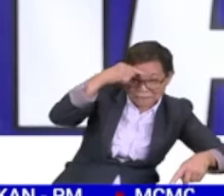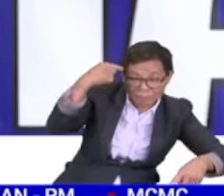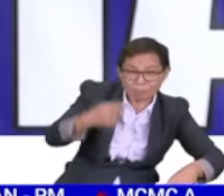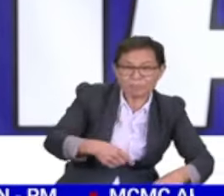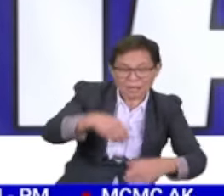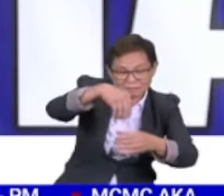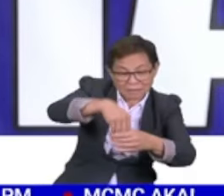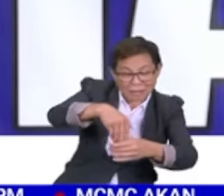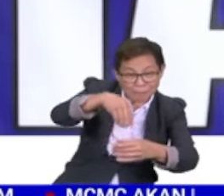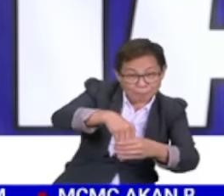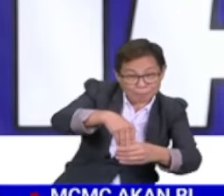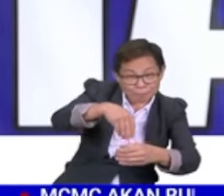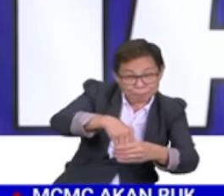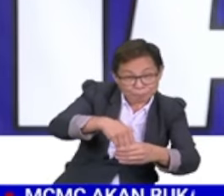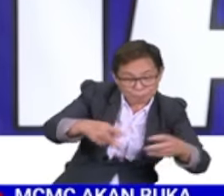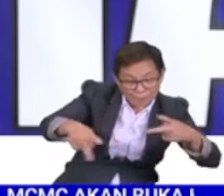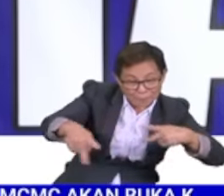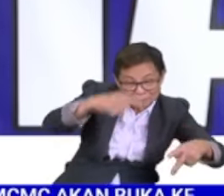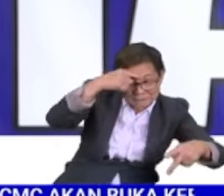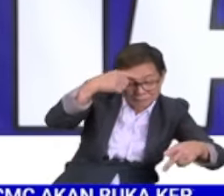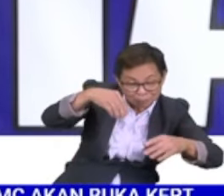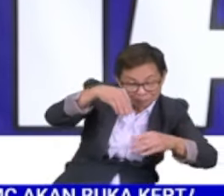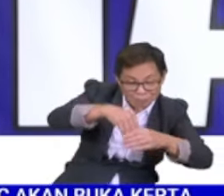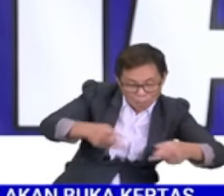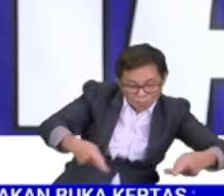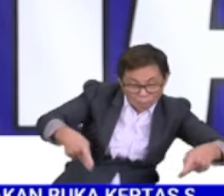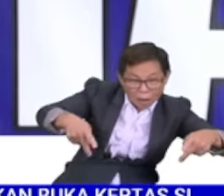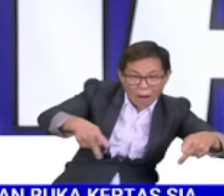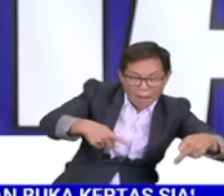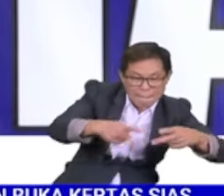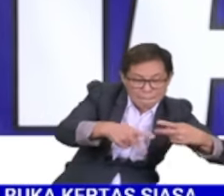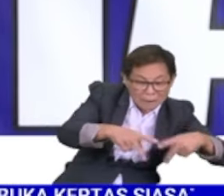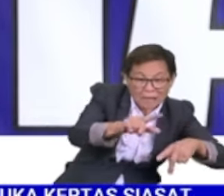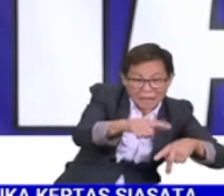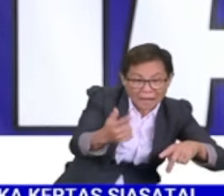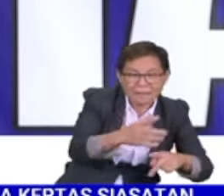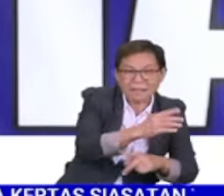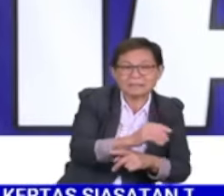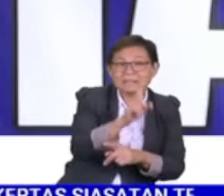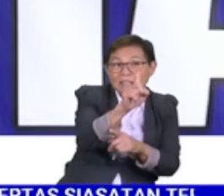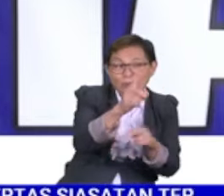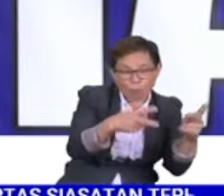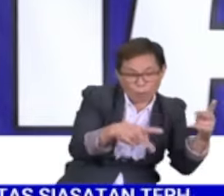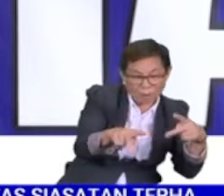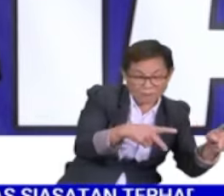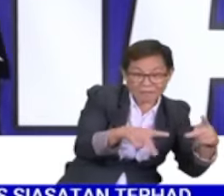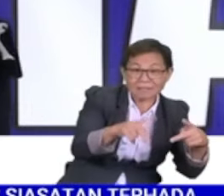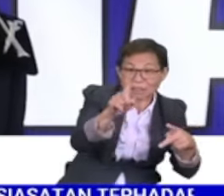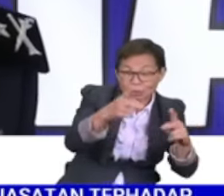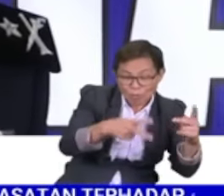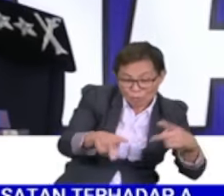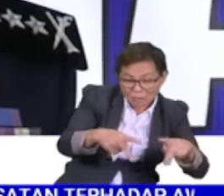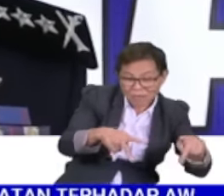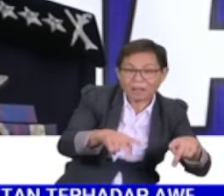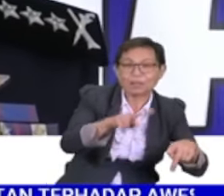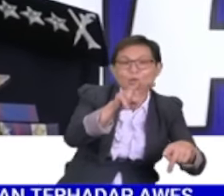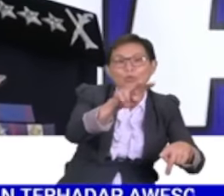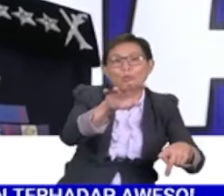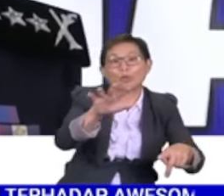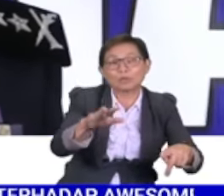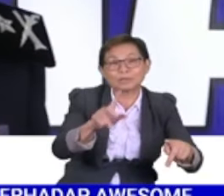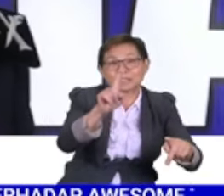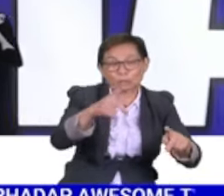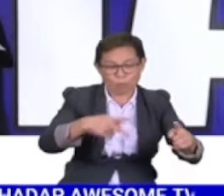dan di dalamnya mengandungi satu plastik lain dan setiap plastik ini ada